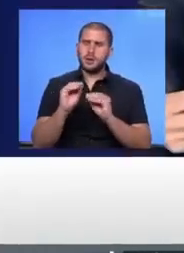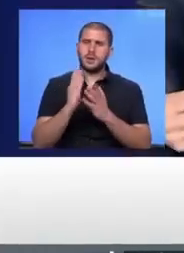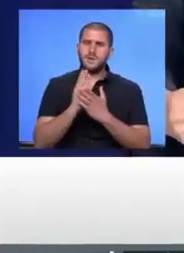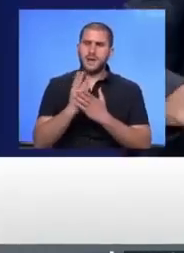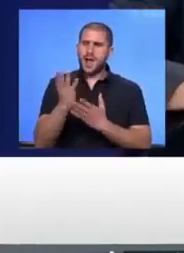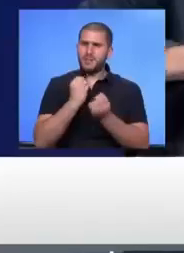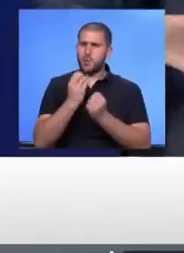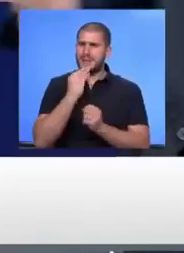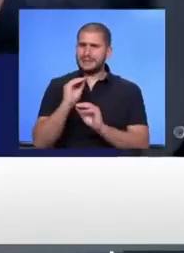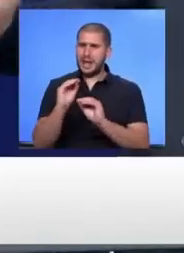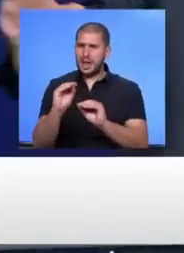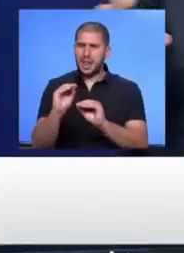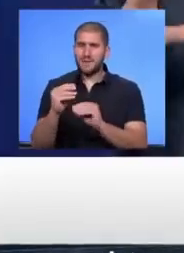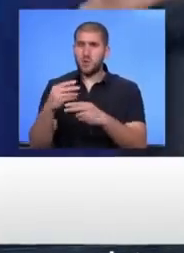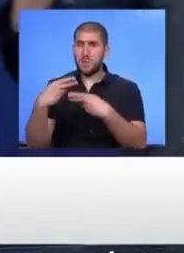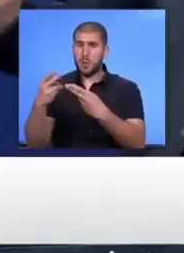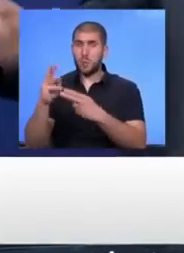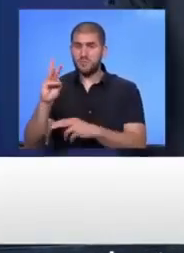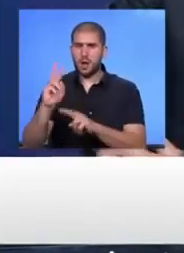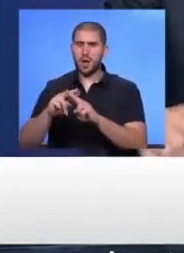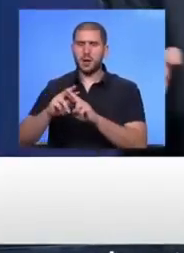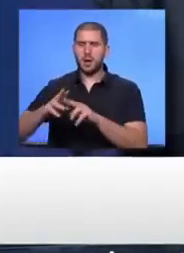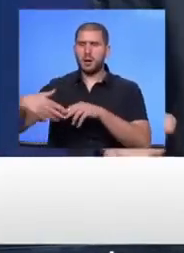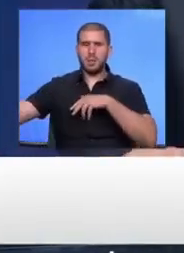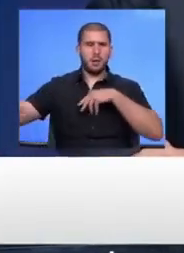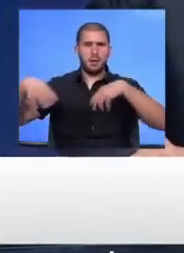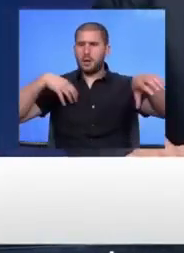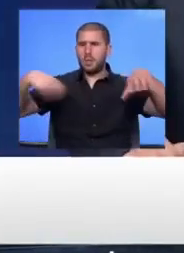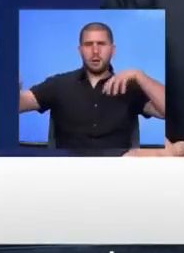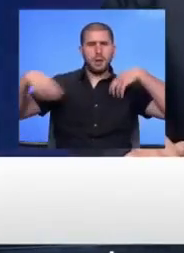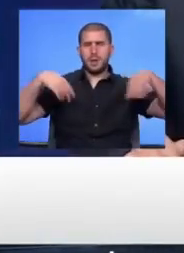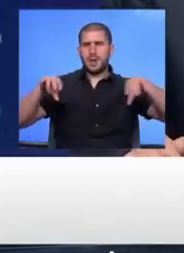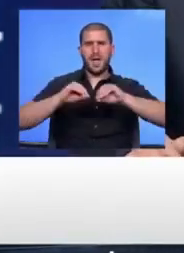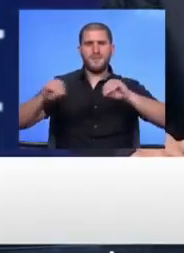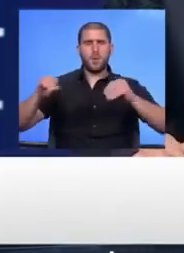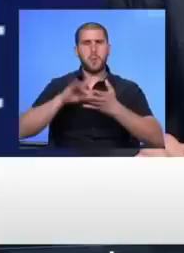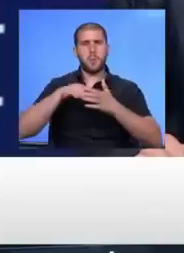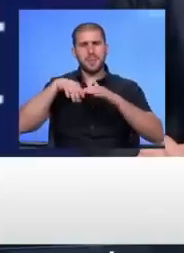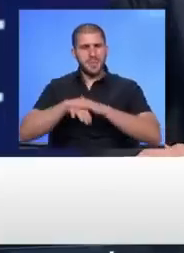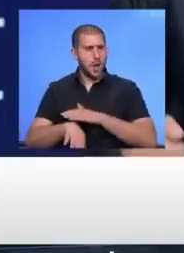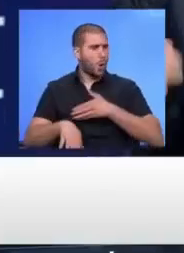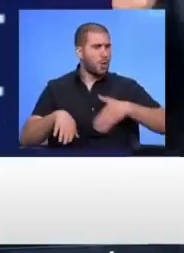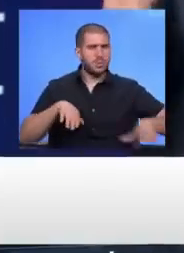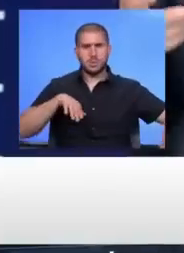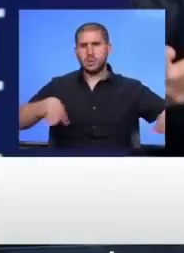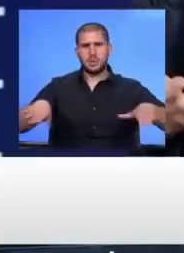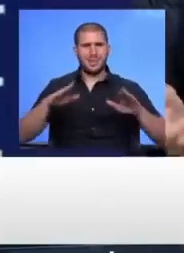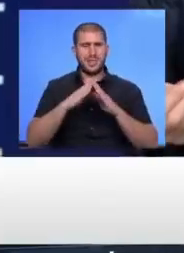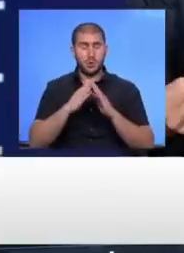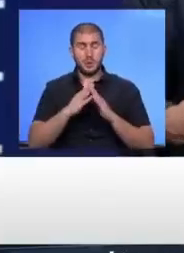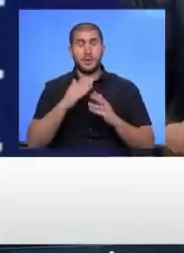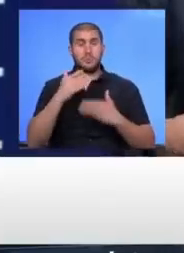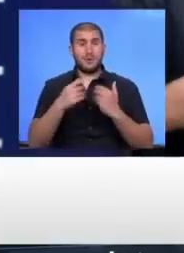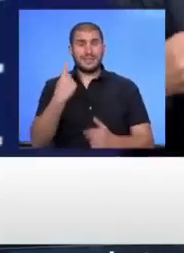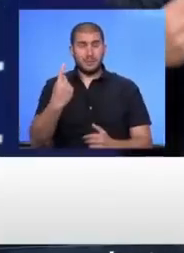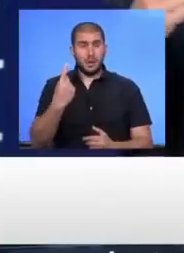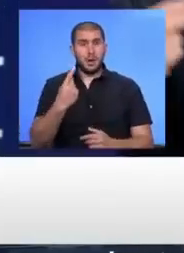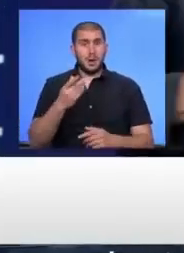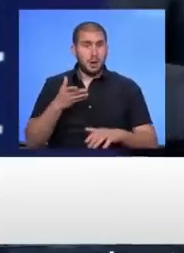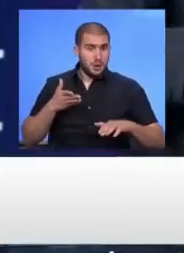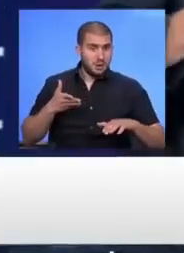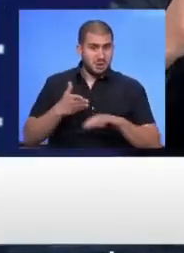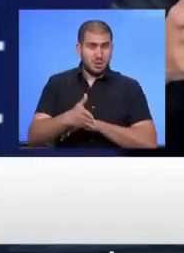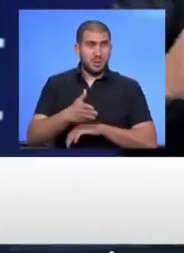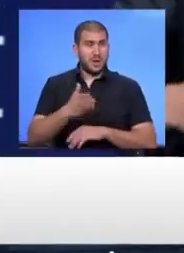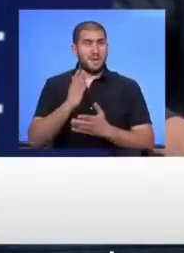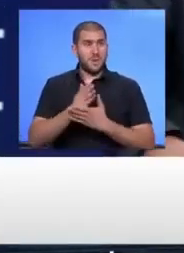מישראל, העבירו אותם לשיפה ומשם חילקו אותם. פיזרו לכל, אותם. כן, פיזרו אותם למנהרות, לכל מיני דירות. ובשלב הזה להכניס את הכוח,